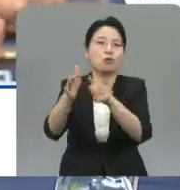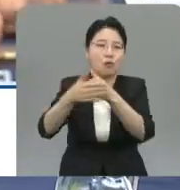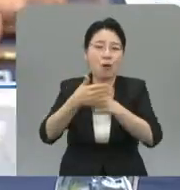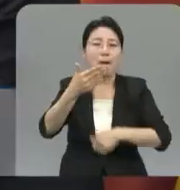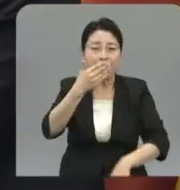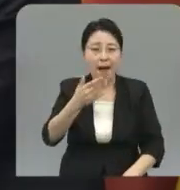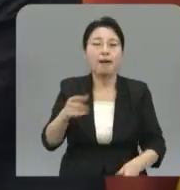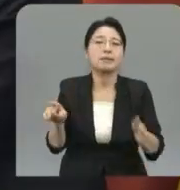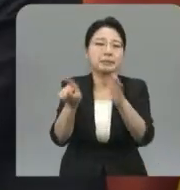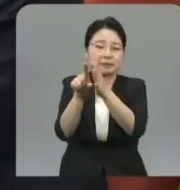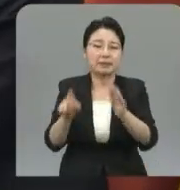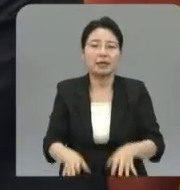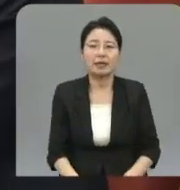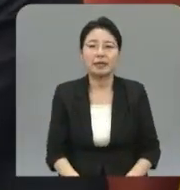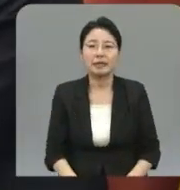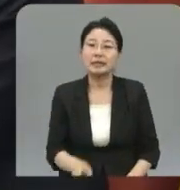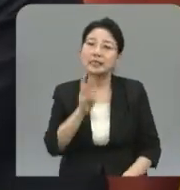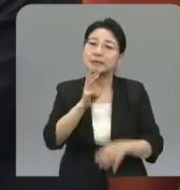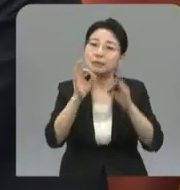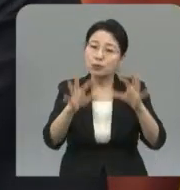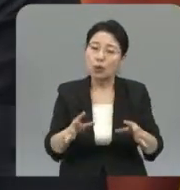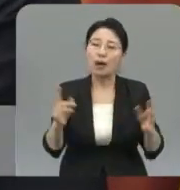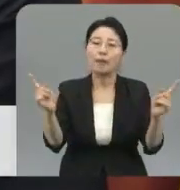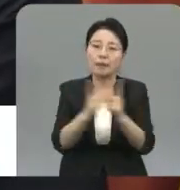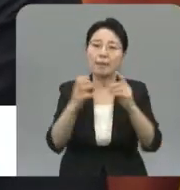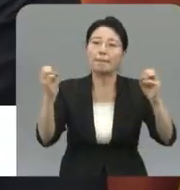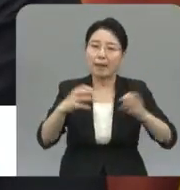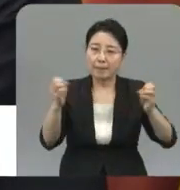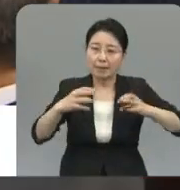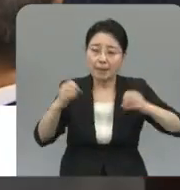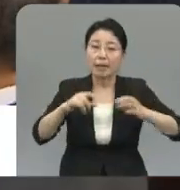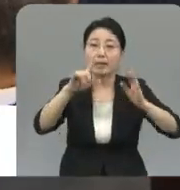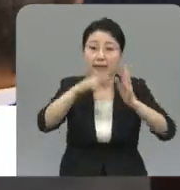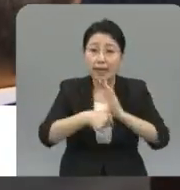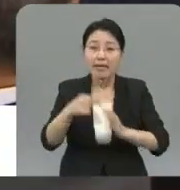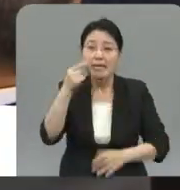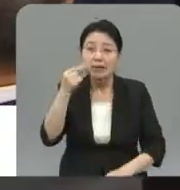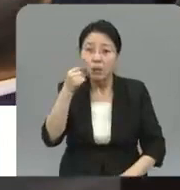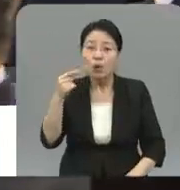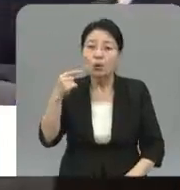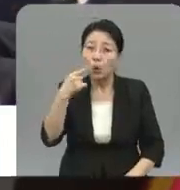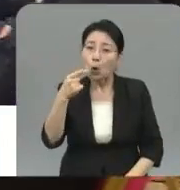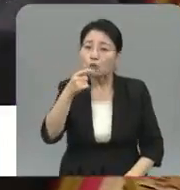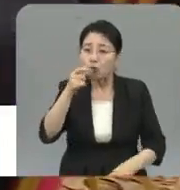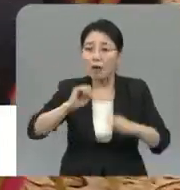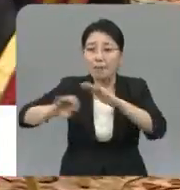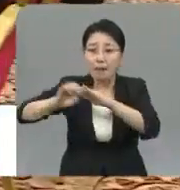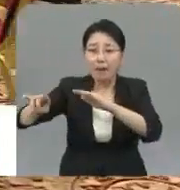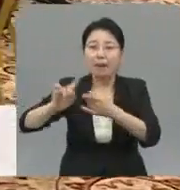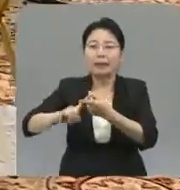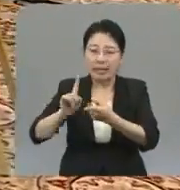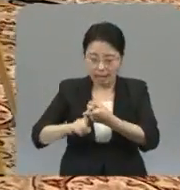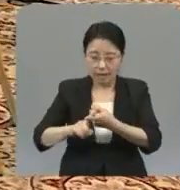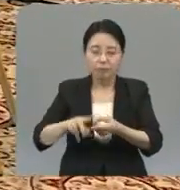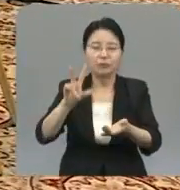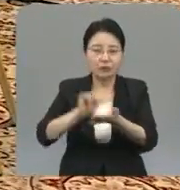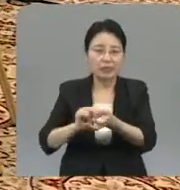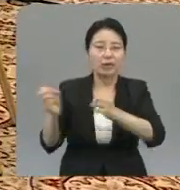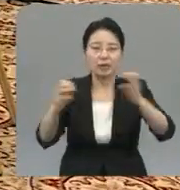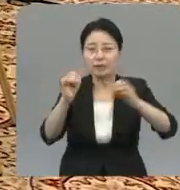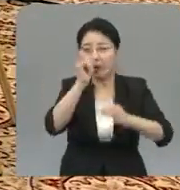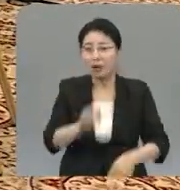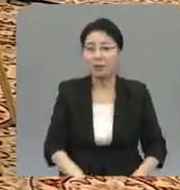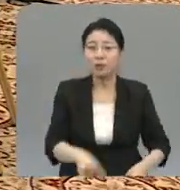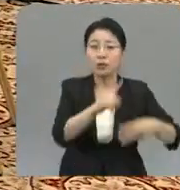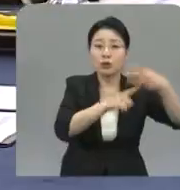hotel di pusat kota velg litwania pada hari Rabu 12 Juli saat keduanya menghadiri KTT fakta pertahanan Atlantik